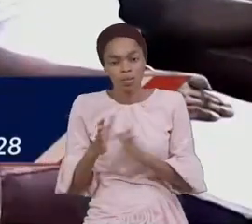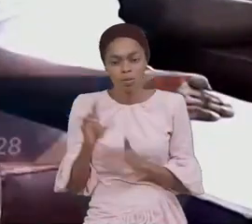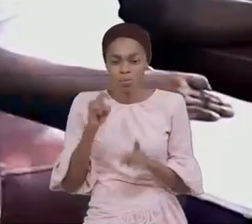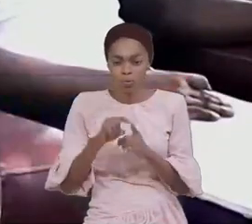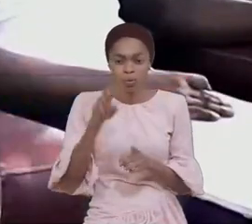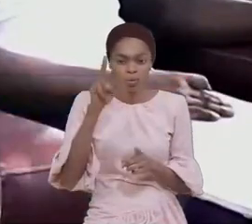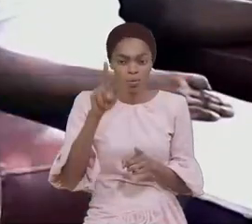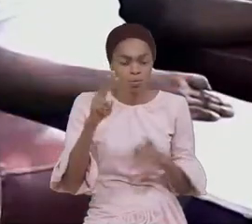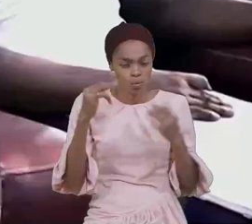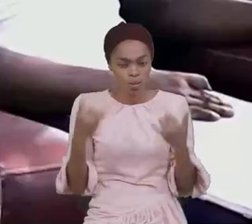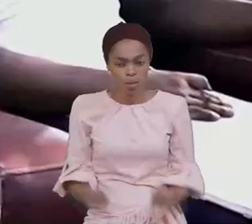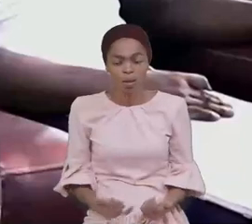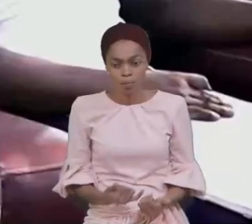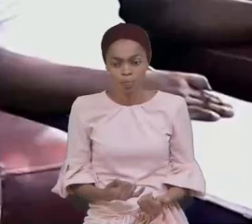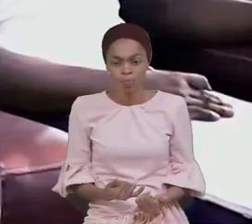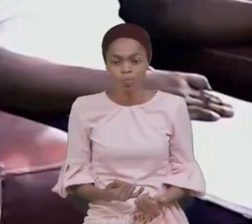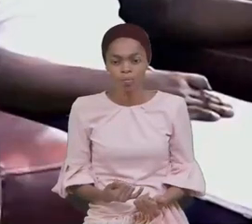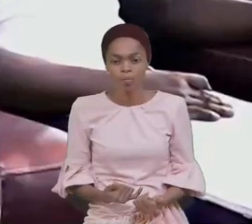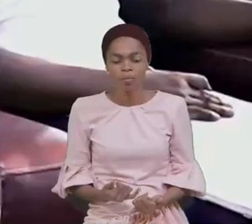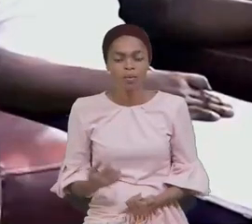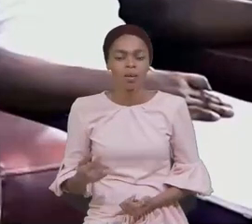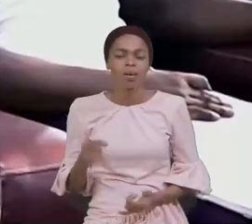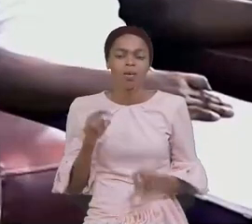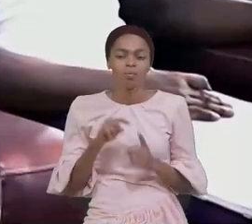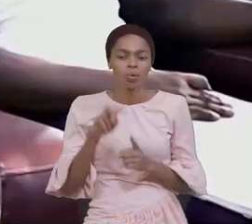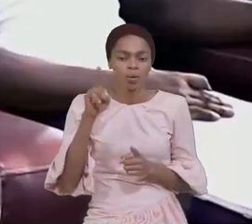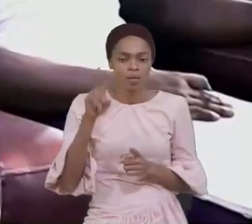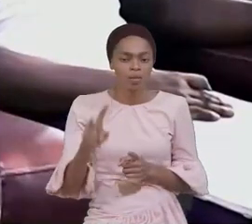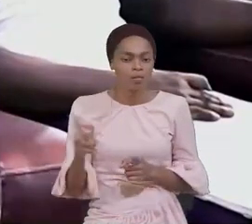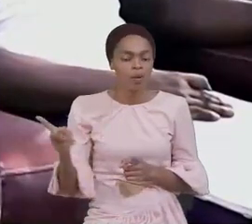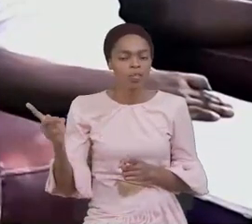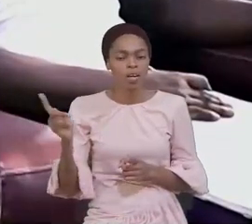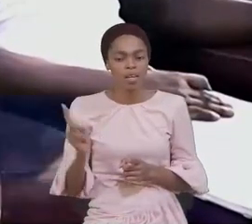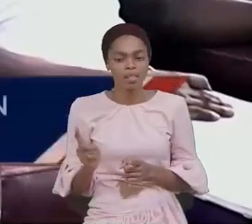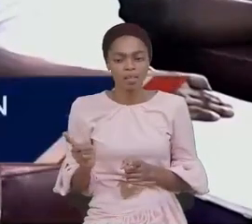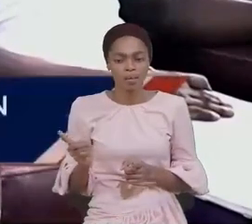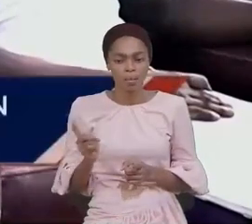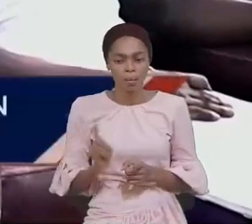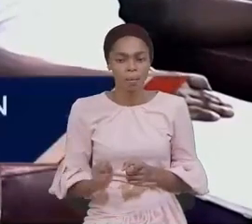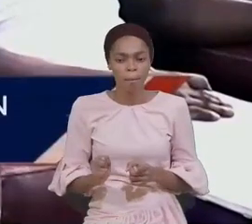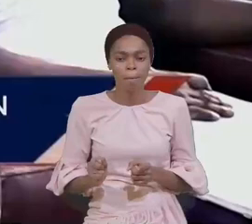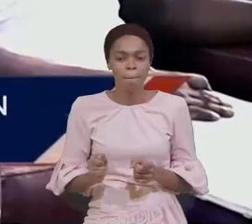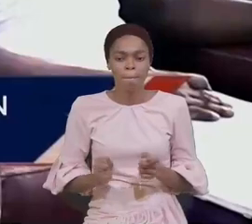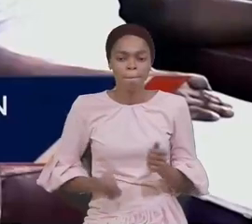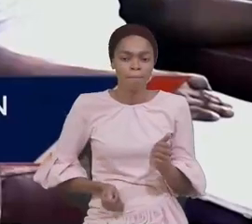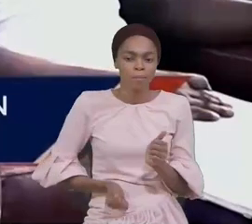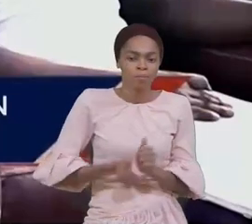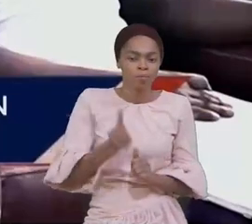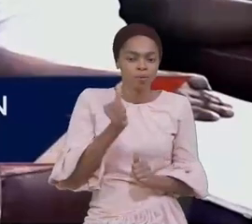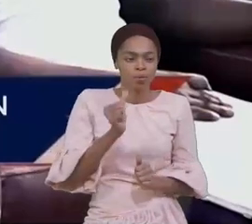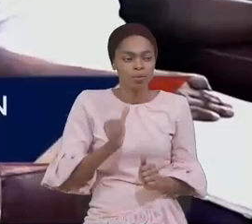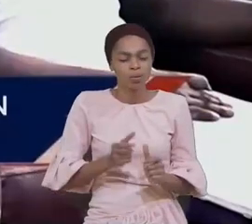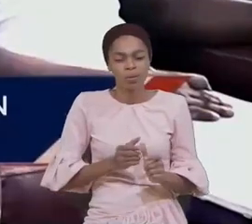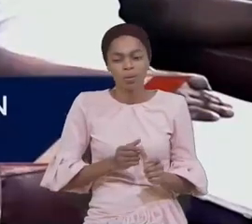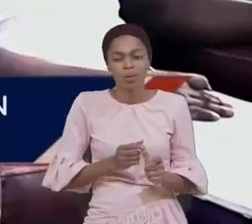maintenant. Deuxième point, nous allons voir la poursuite directe avec la